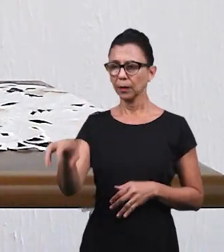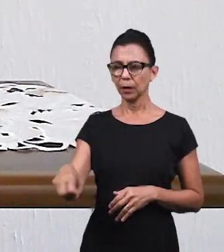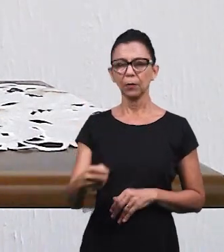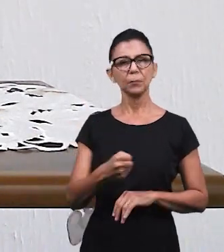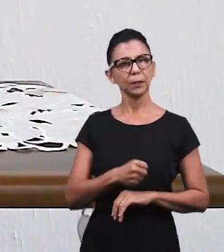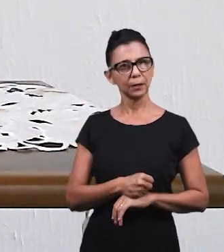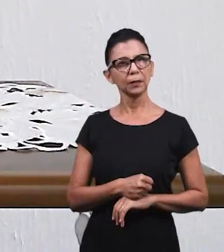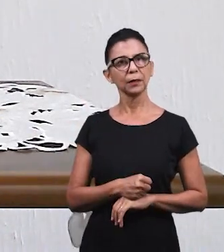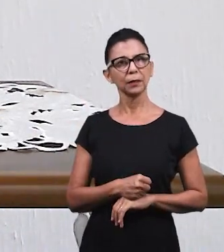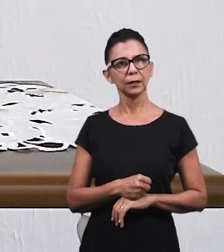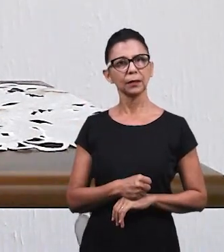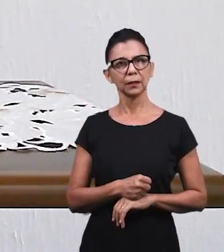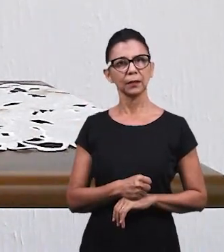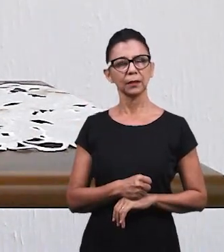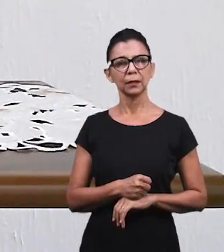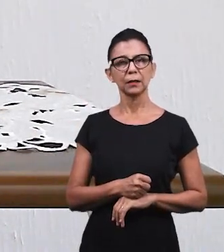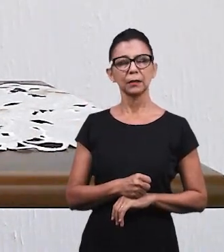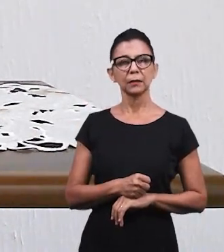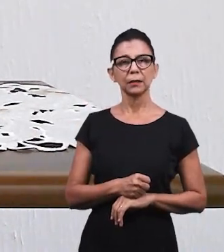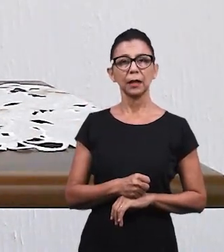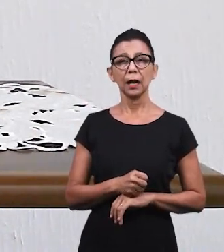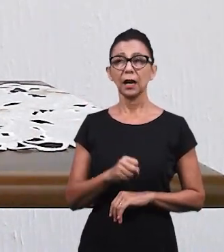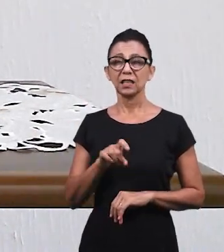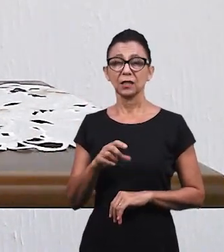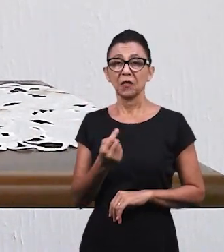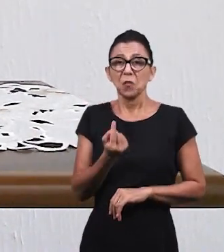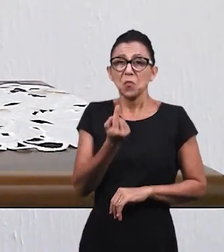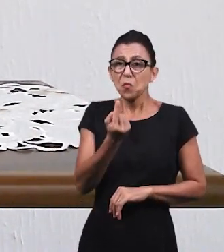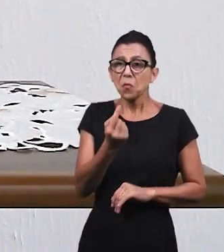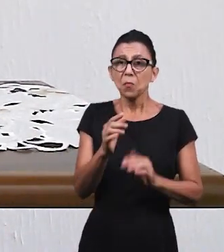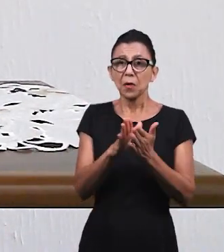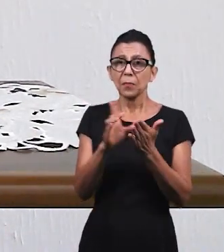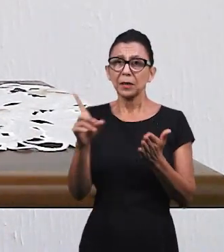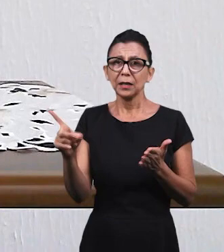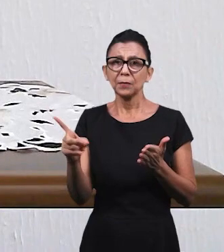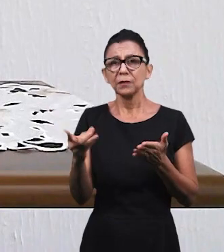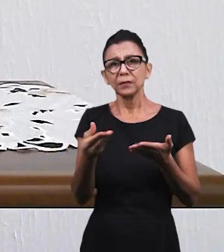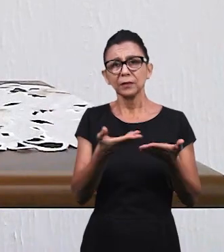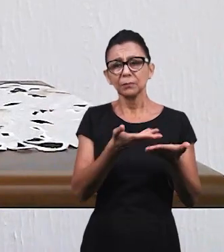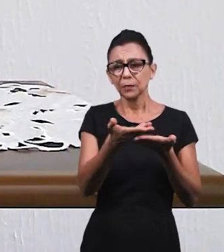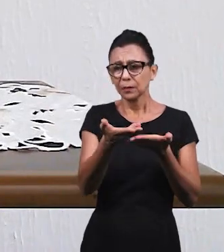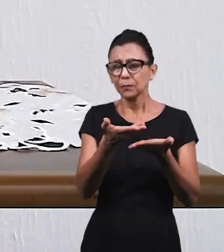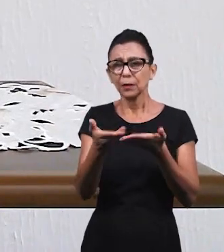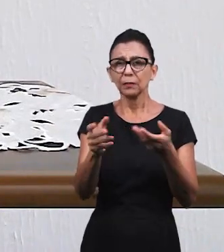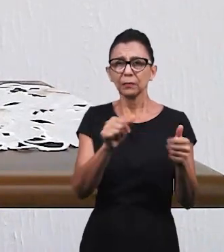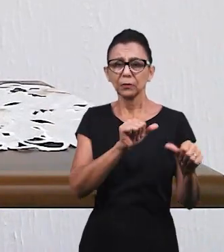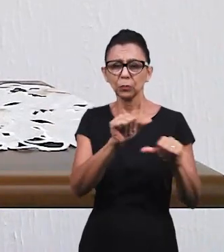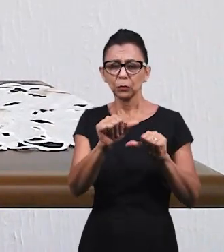наши Библии. Каждый у себя, где вы находитесь,